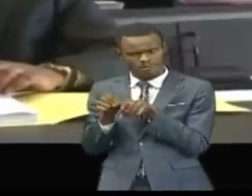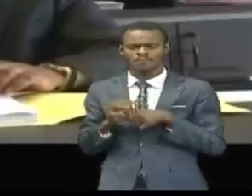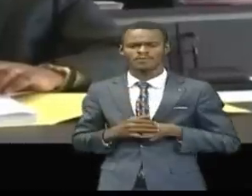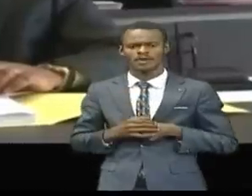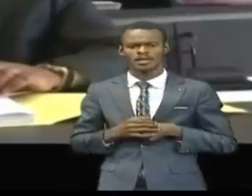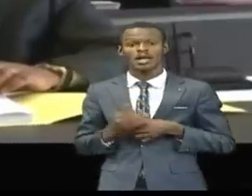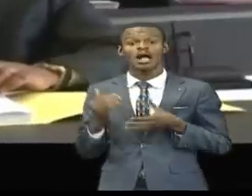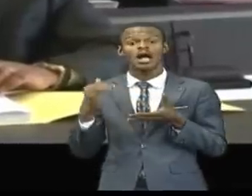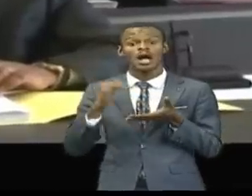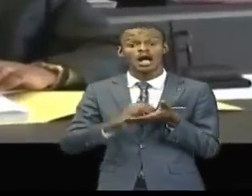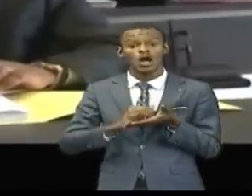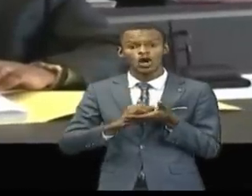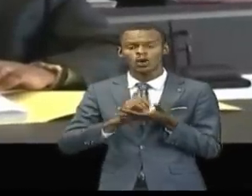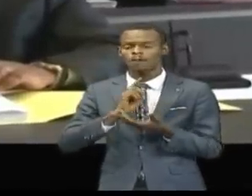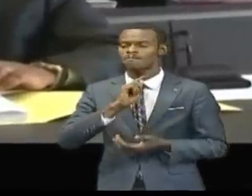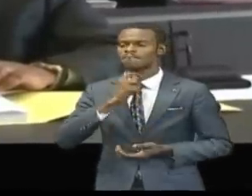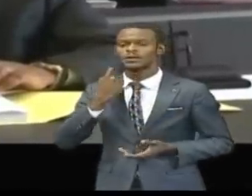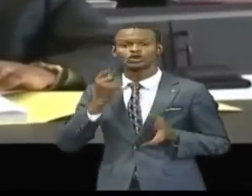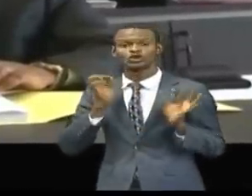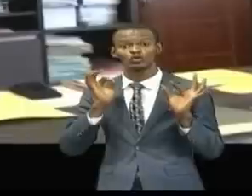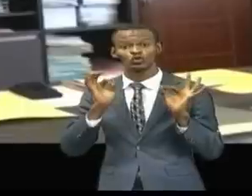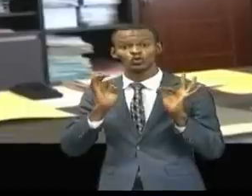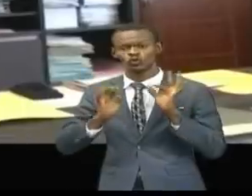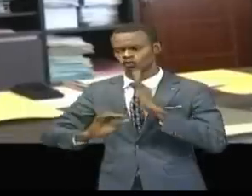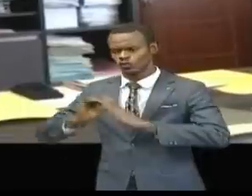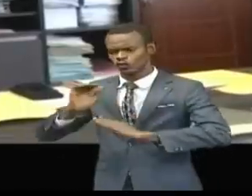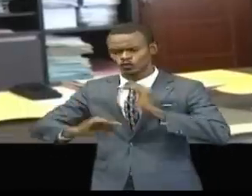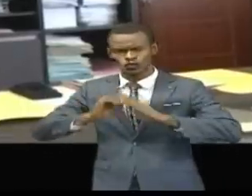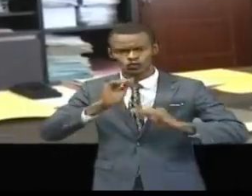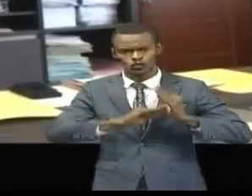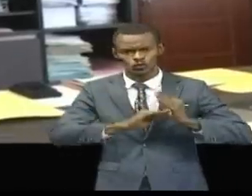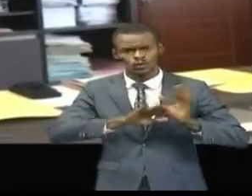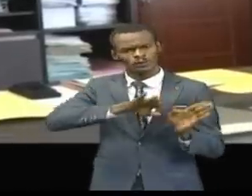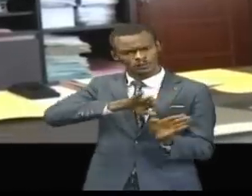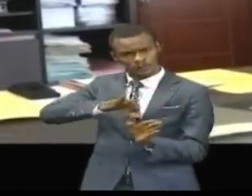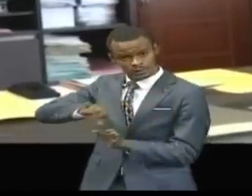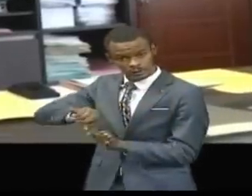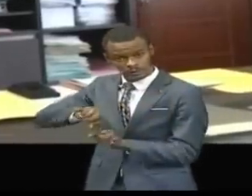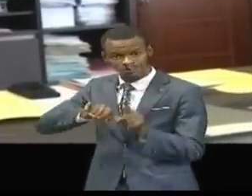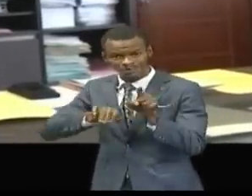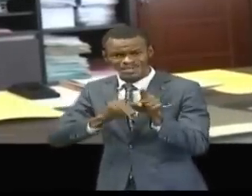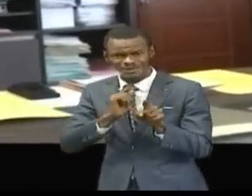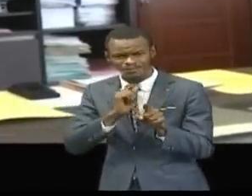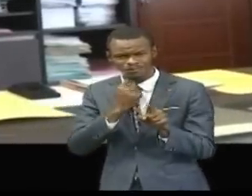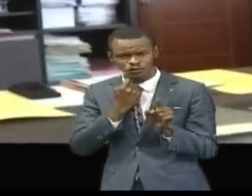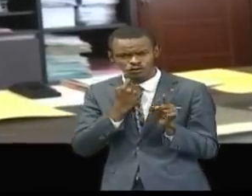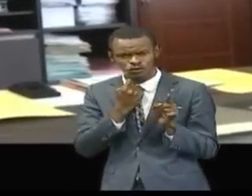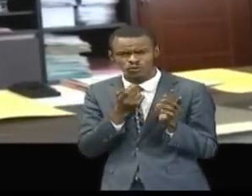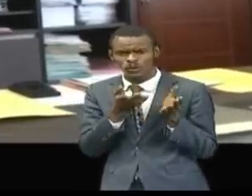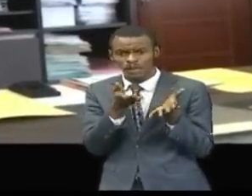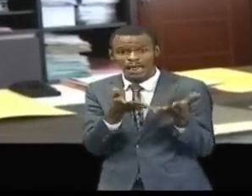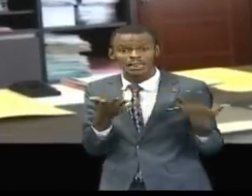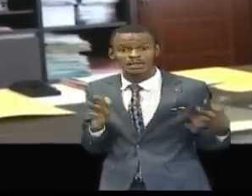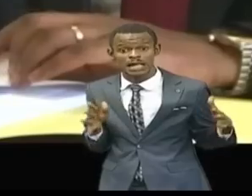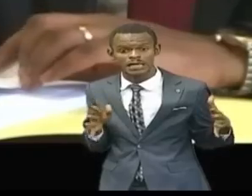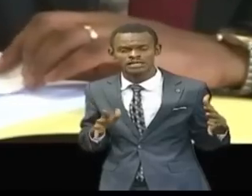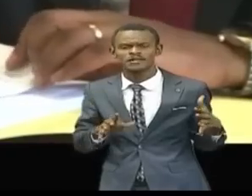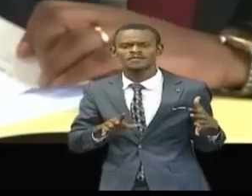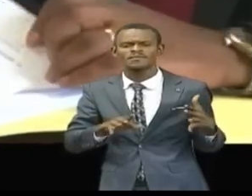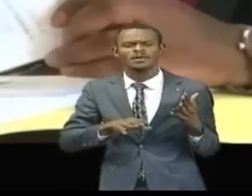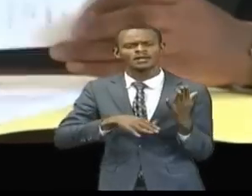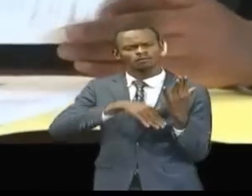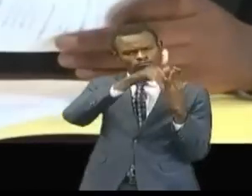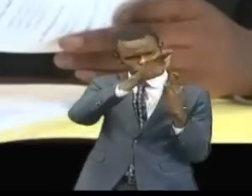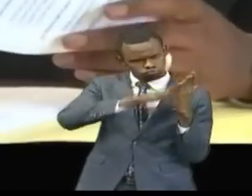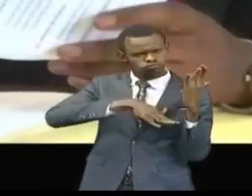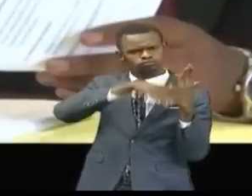la possibilité de réhabiliter celles qui existent. C'est notamment le cas des prisons de